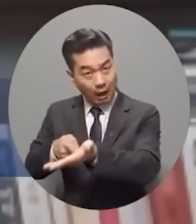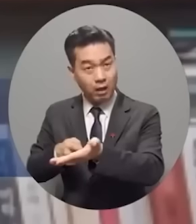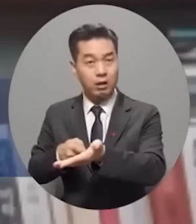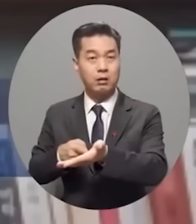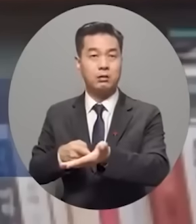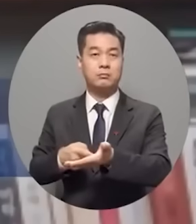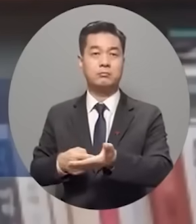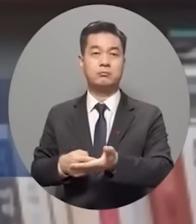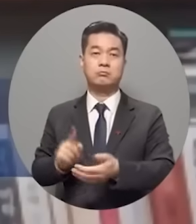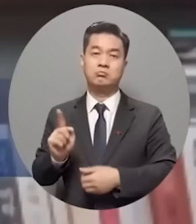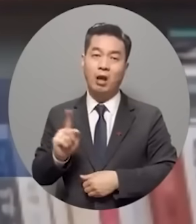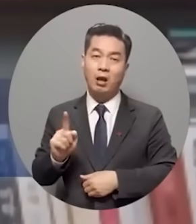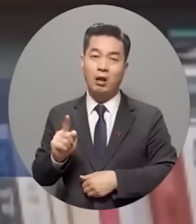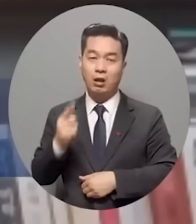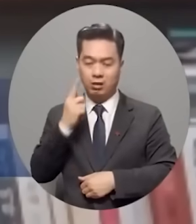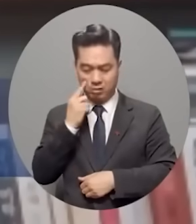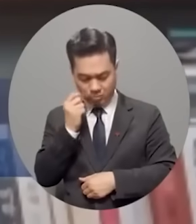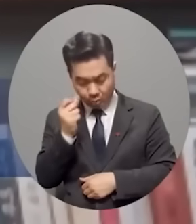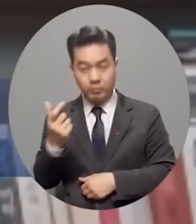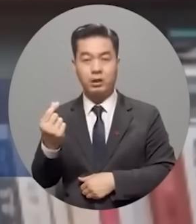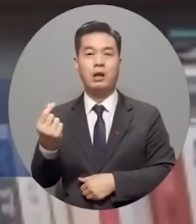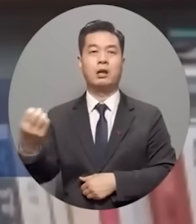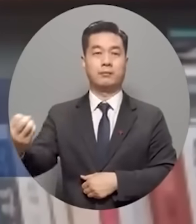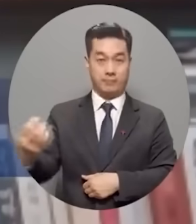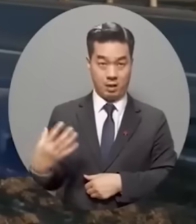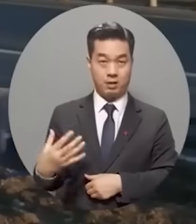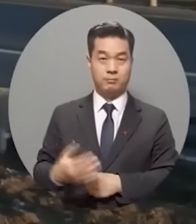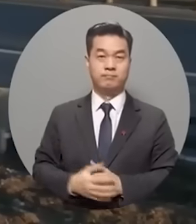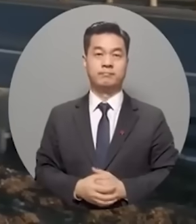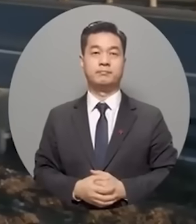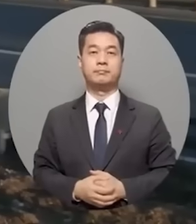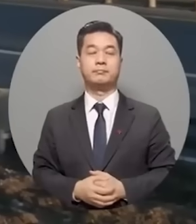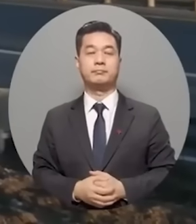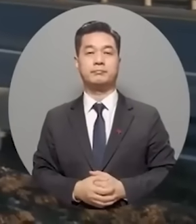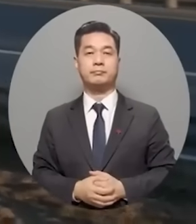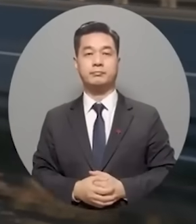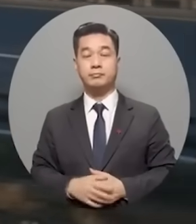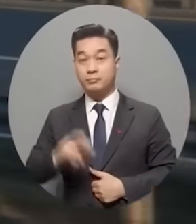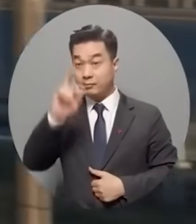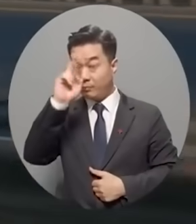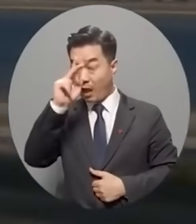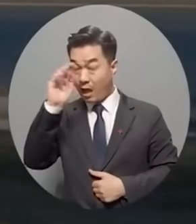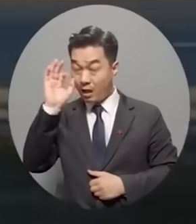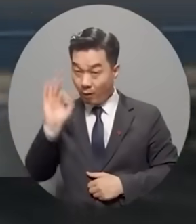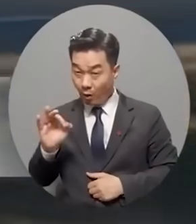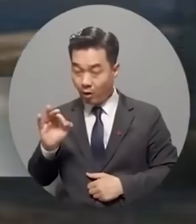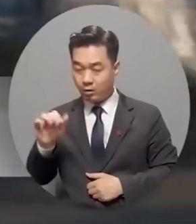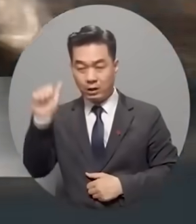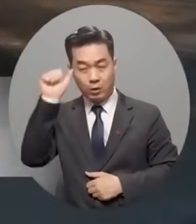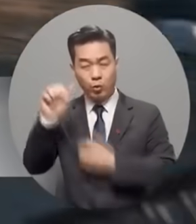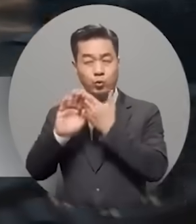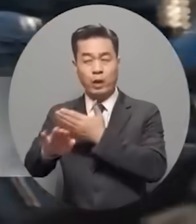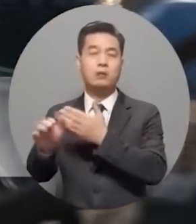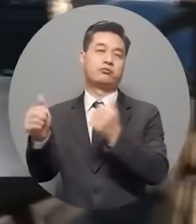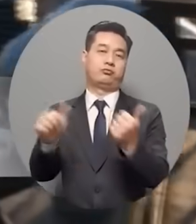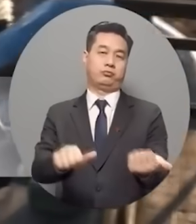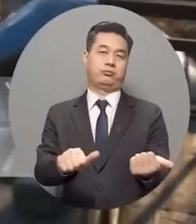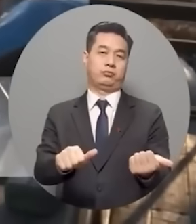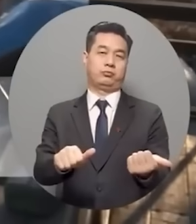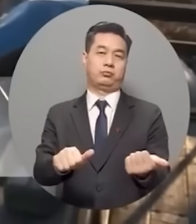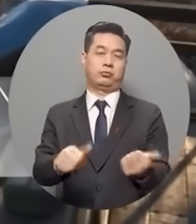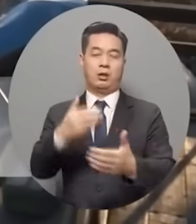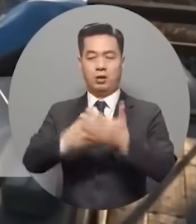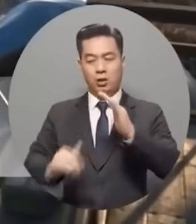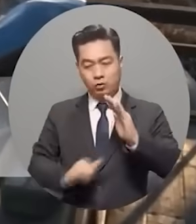했더니 아무래도 졸음운전 같습니다 이렇게 얘기를 하더라고요. 박 씨는 결국 닷새 뒤 세상을 떠났습니다.